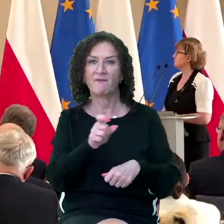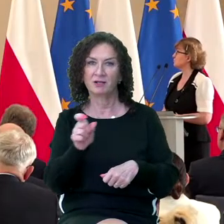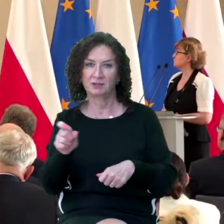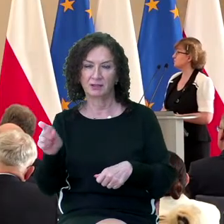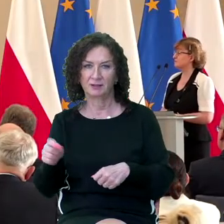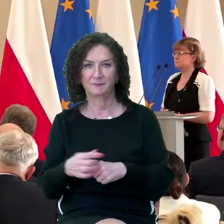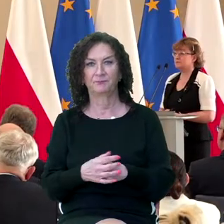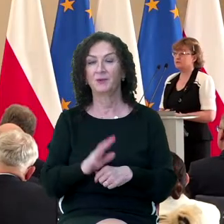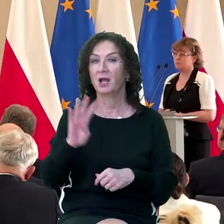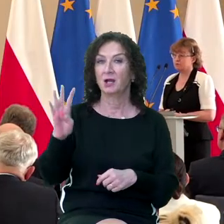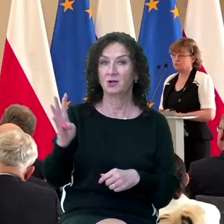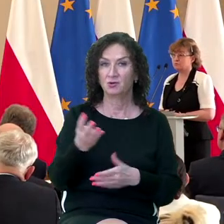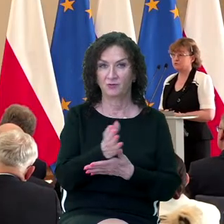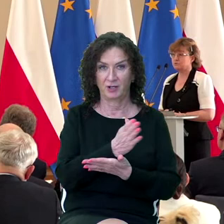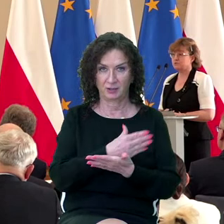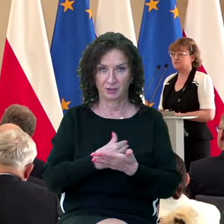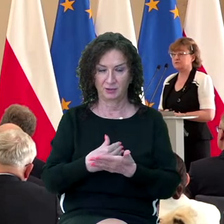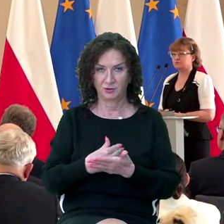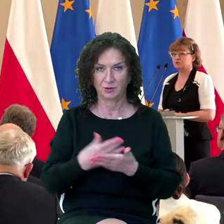się służby cywilnej po roku